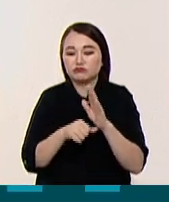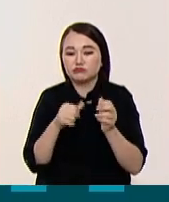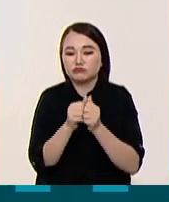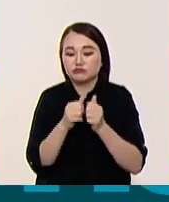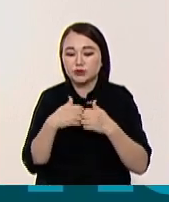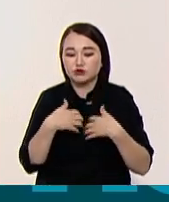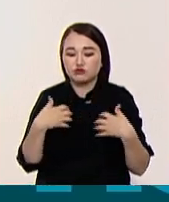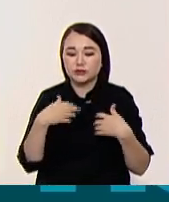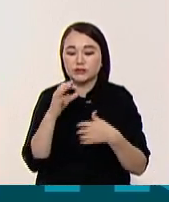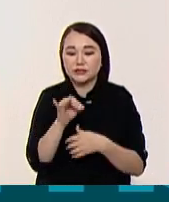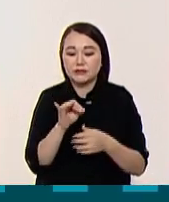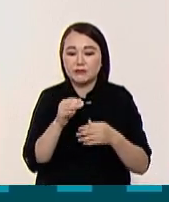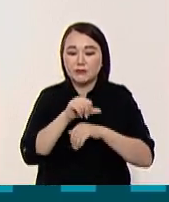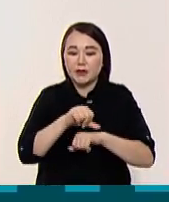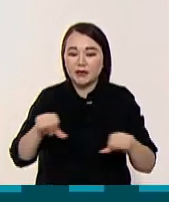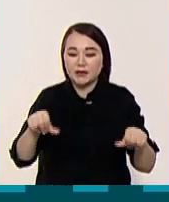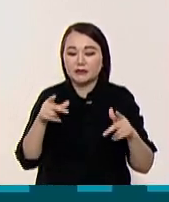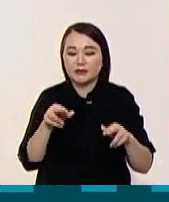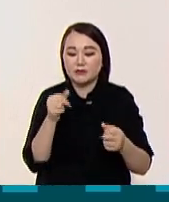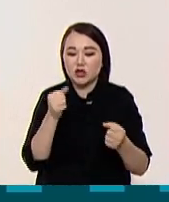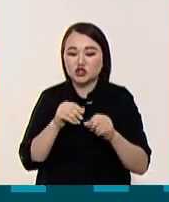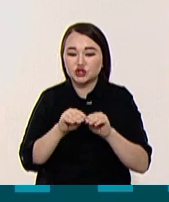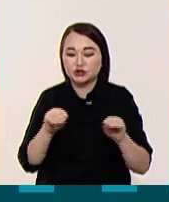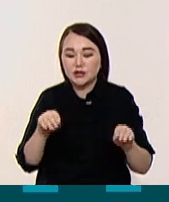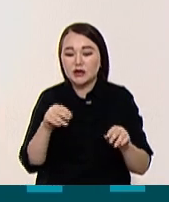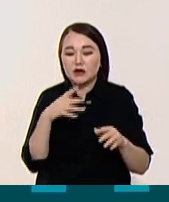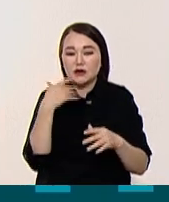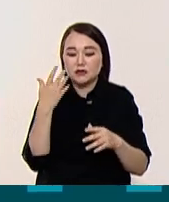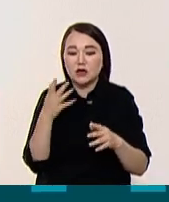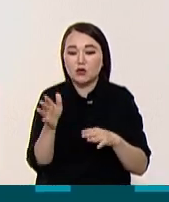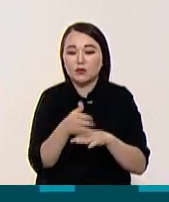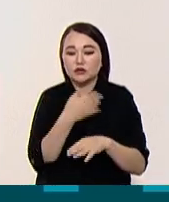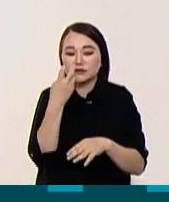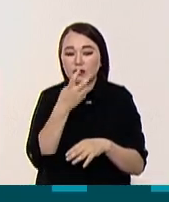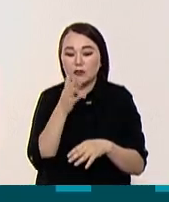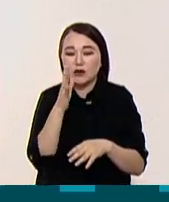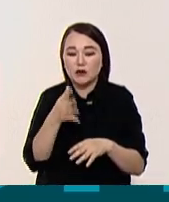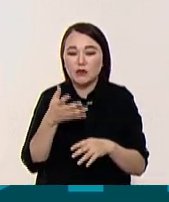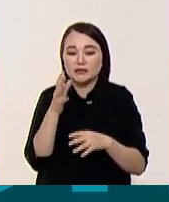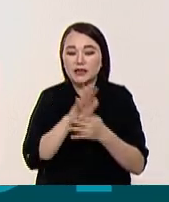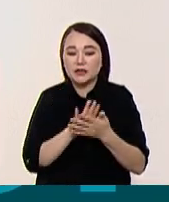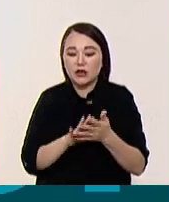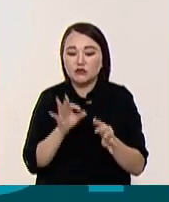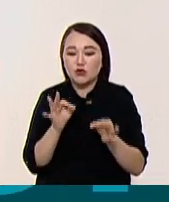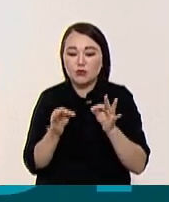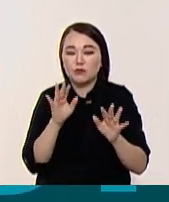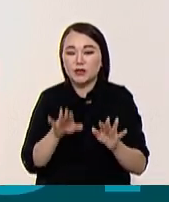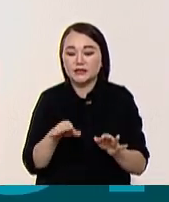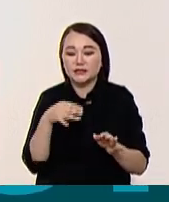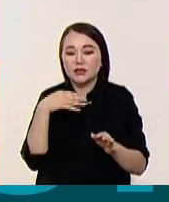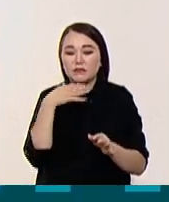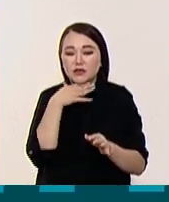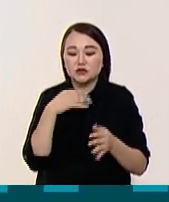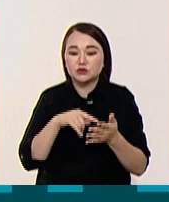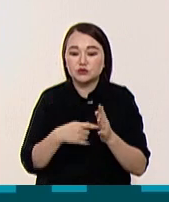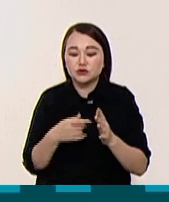поставлены дезинфекционные барьеры для автотранспорта. Вот только когда устранят запах и переведут санитарные нормы, мясные точки,